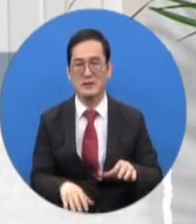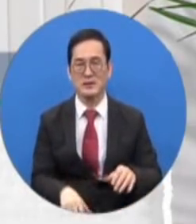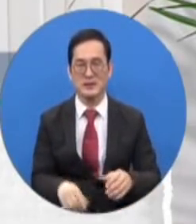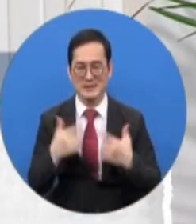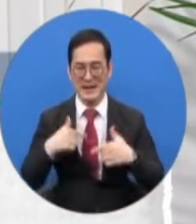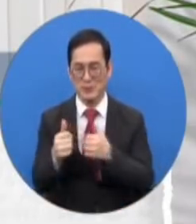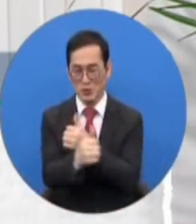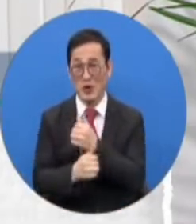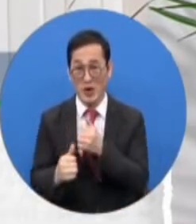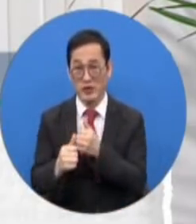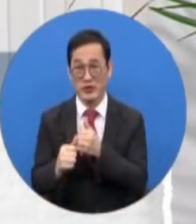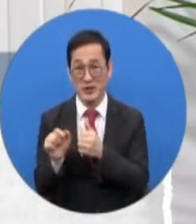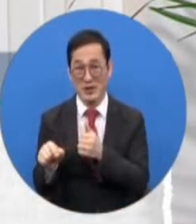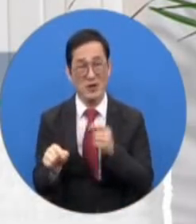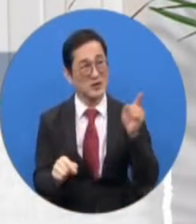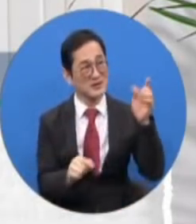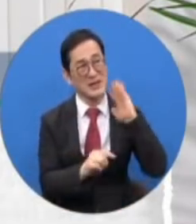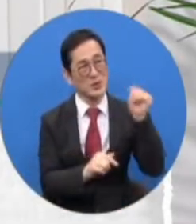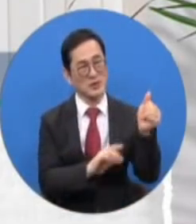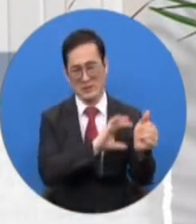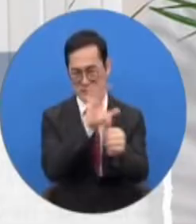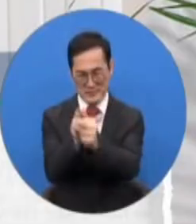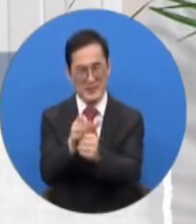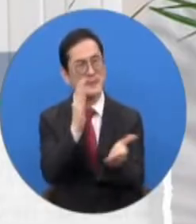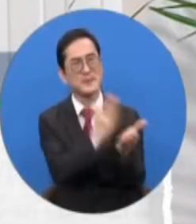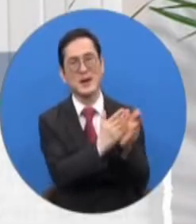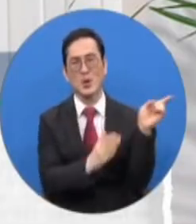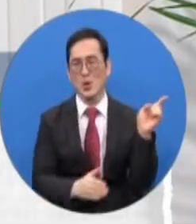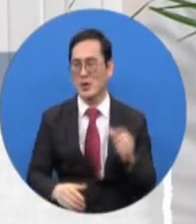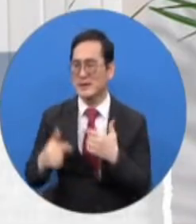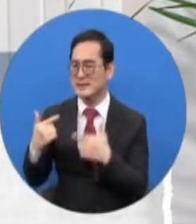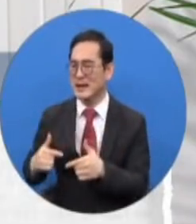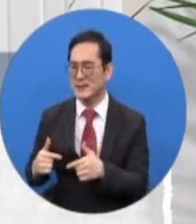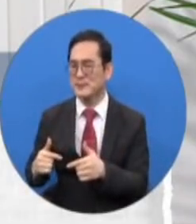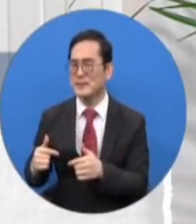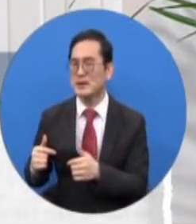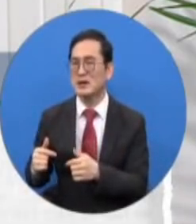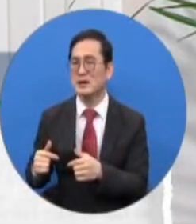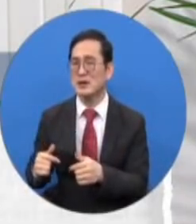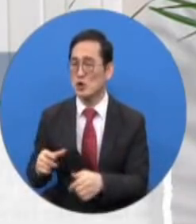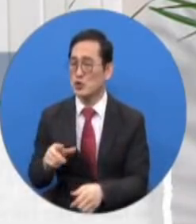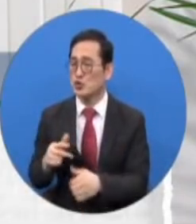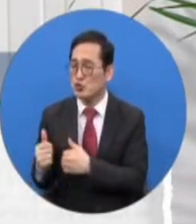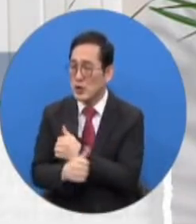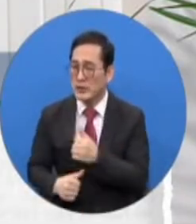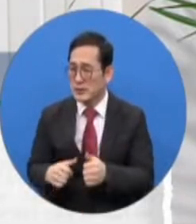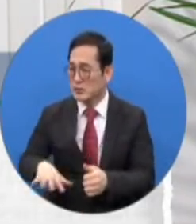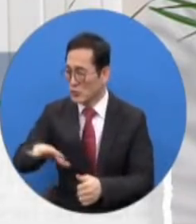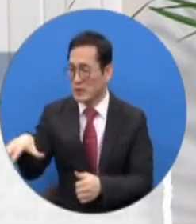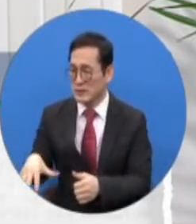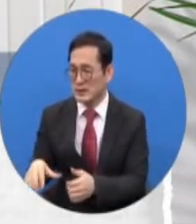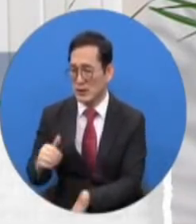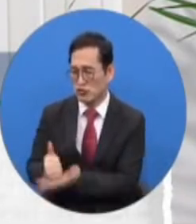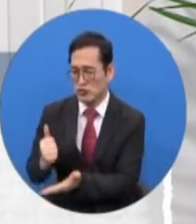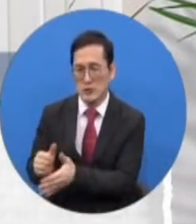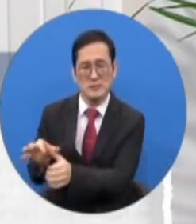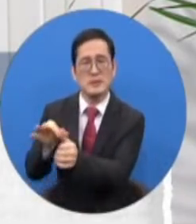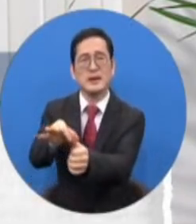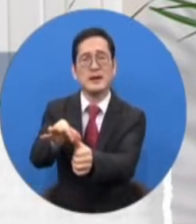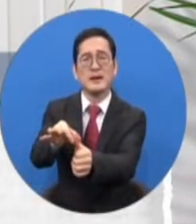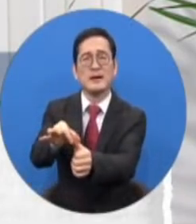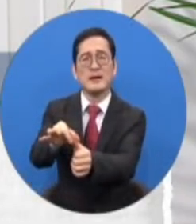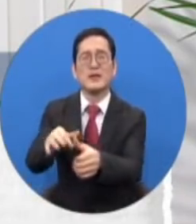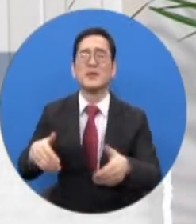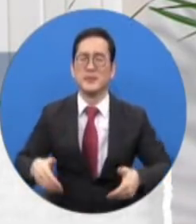아니라 전체 선관위원이 합의해서 호선을 하는 그런 방식으로 바꿔야 된다. 그것을 윤석열 전 행정부가, 윤석열 정부가 해야 한다는 생각이